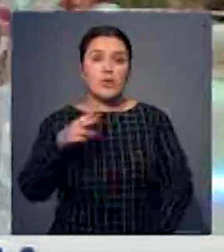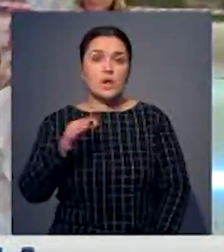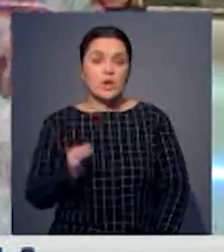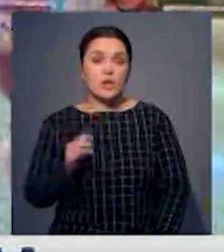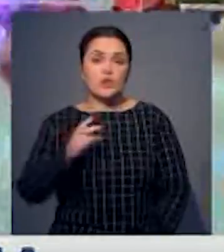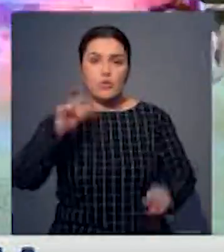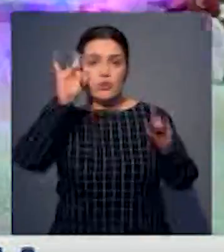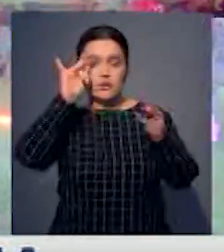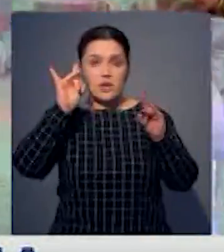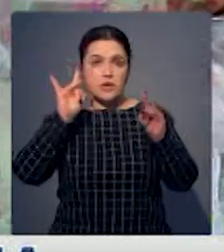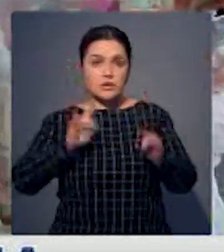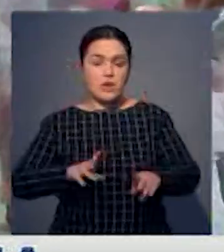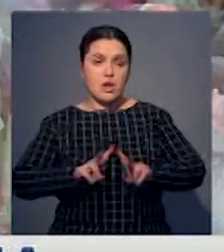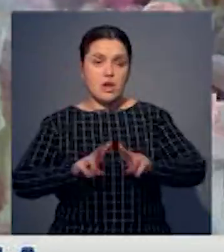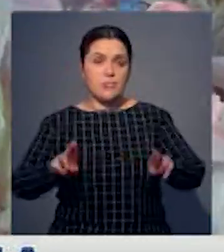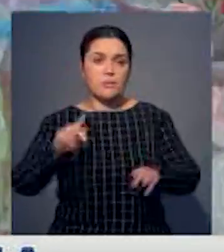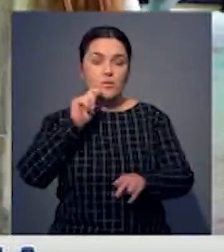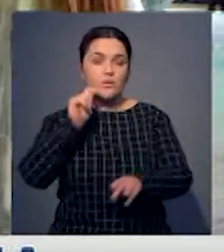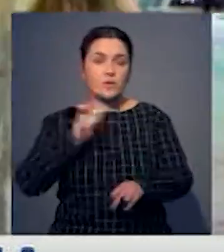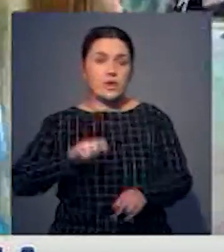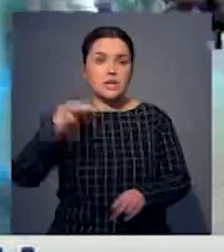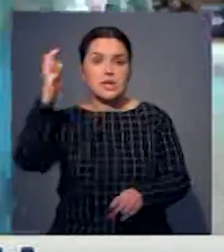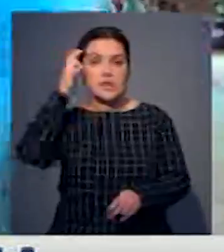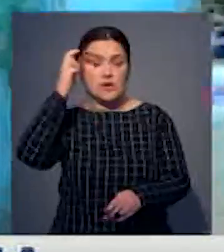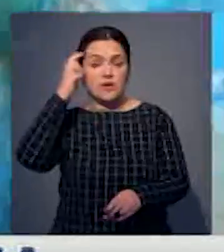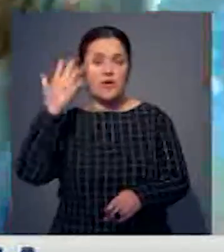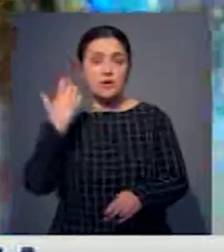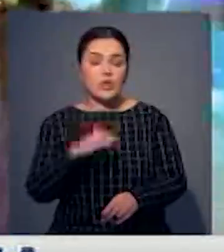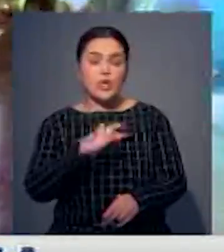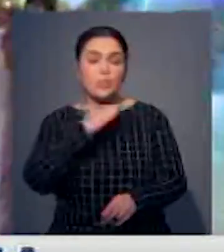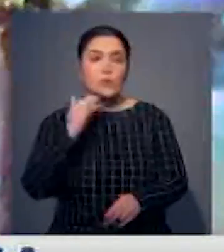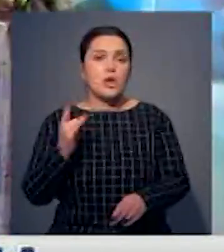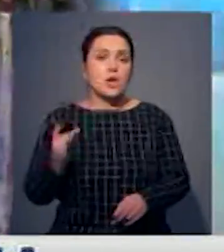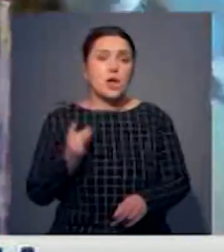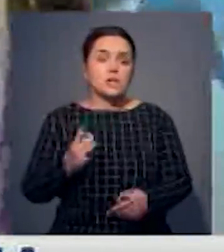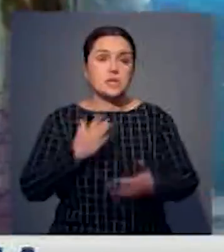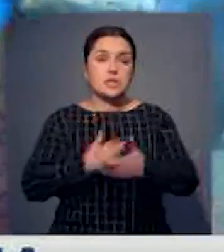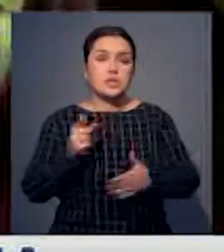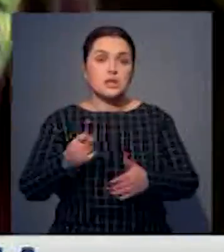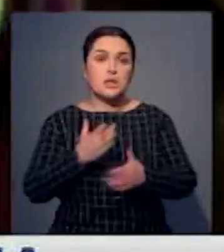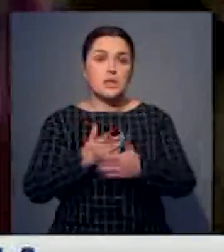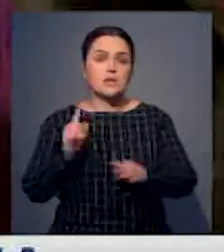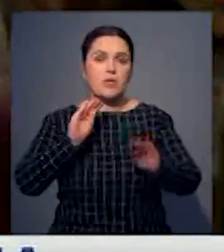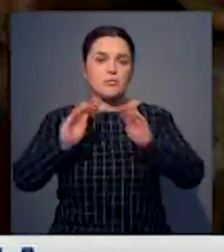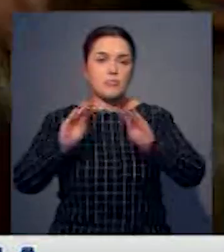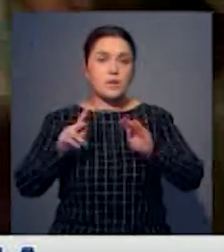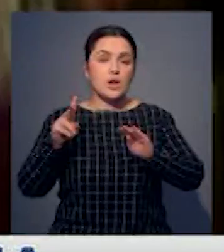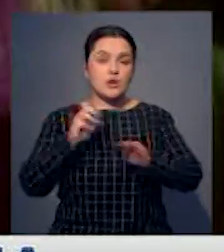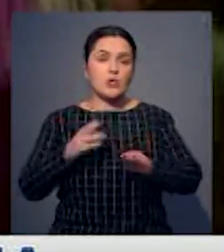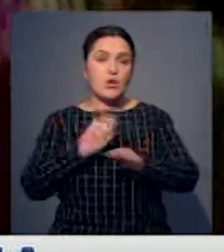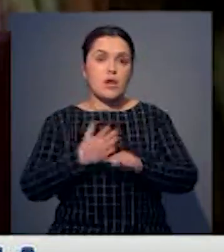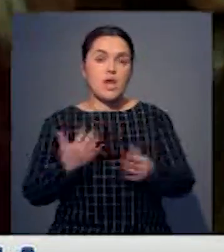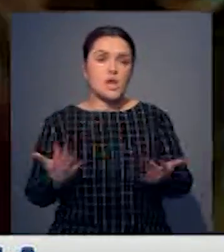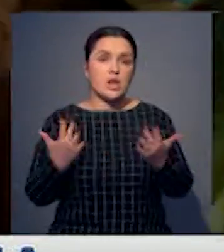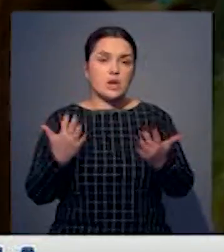не ожидал появления его аналога в Киеве. Причем проводится он уже не в первый раз. Фестиваль в ледяных декорациях назвали «Яркий